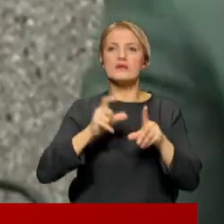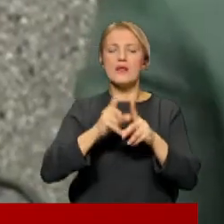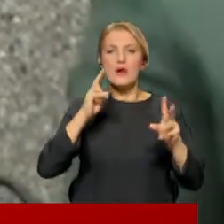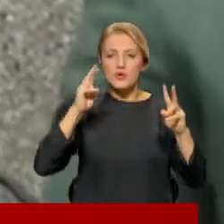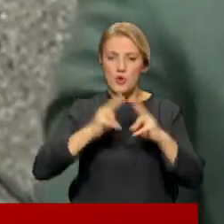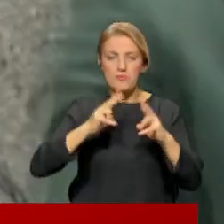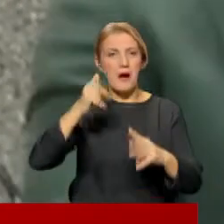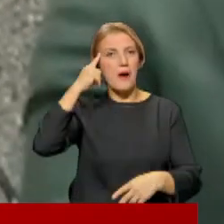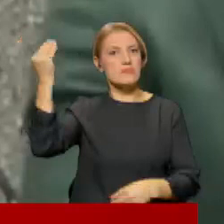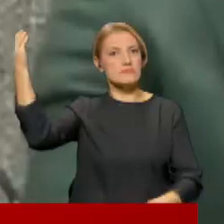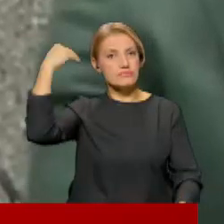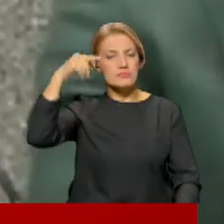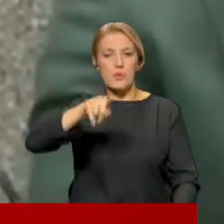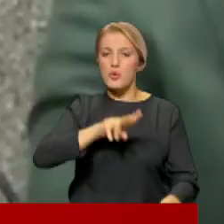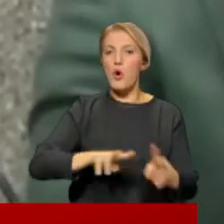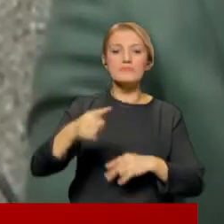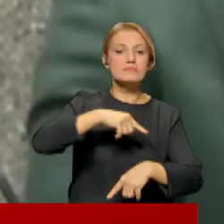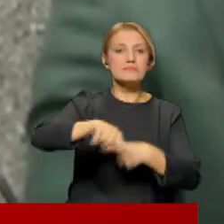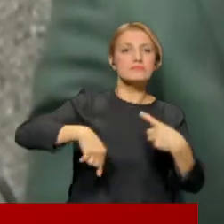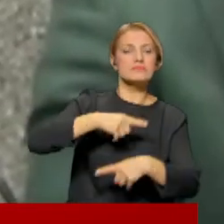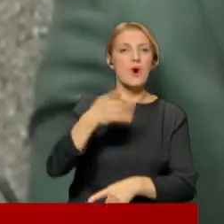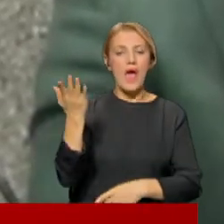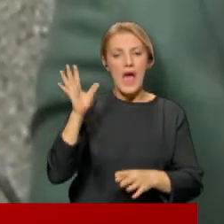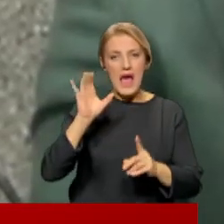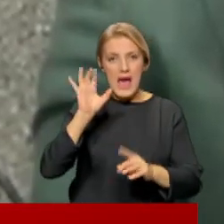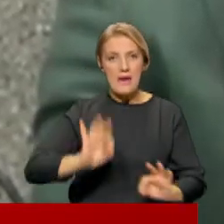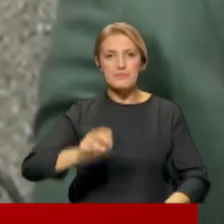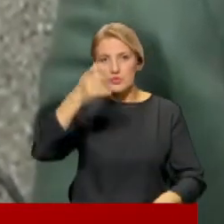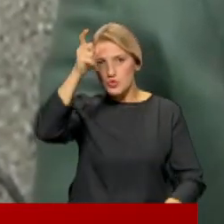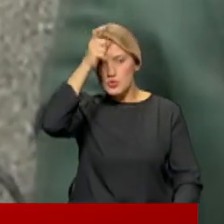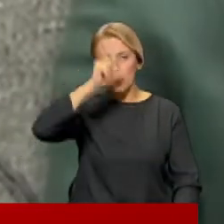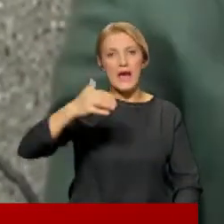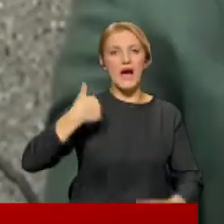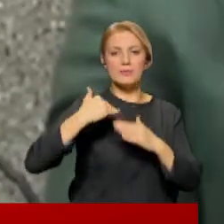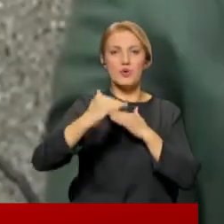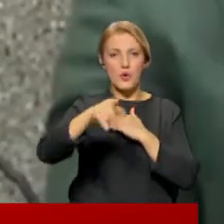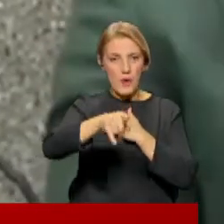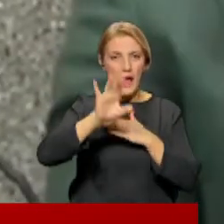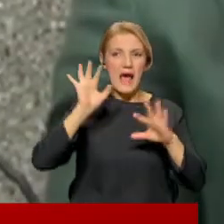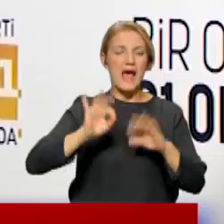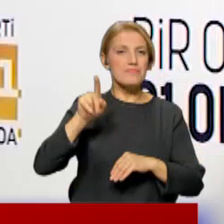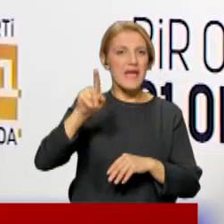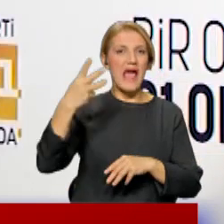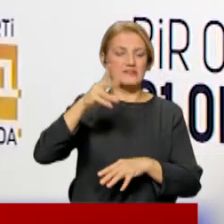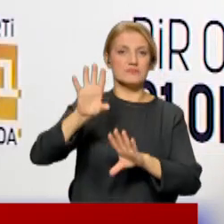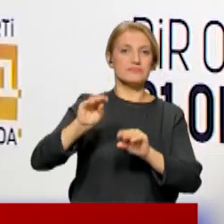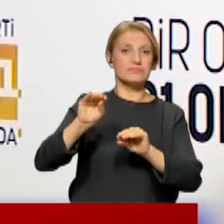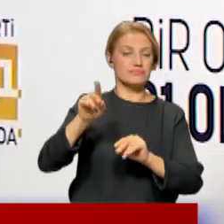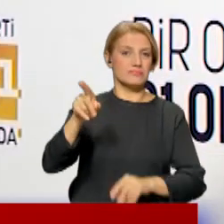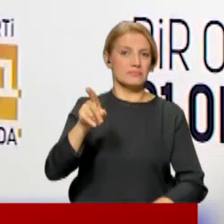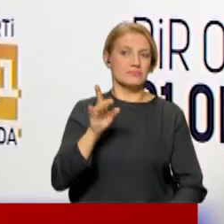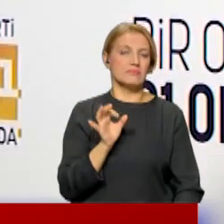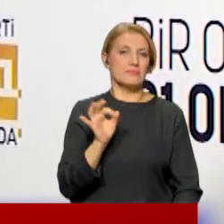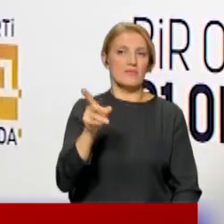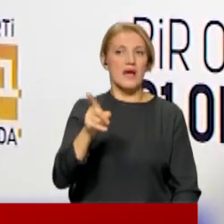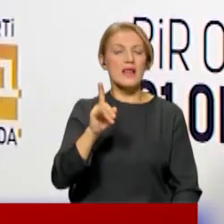görüşmeyi kafaya koymuş bunun yolunu yapıyor hem Türkiye kamuoyunu hazırlıyor hem de Esad'a selektör yapıyor derler bazında